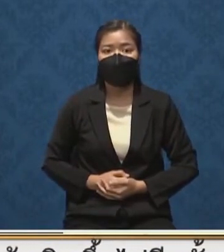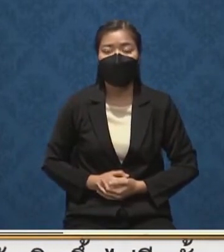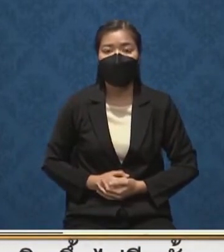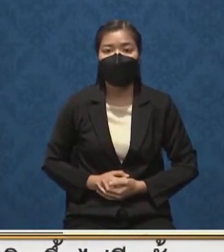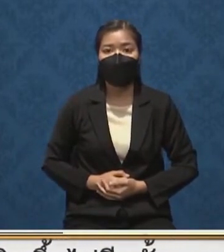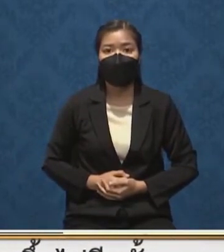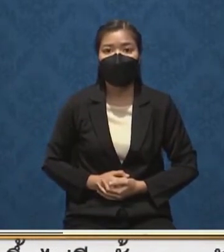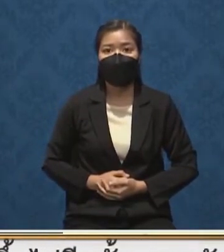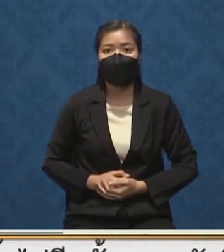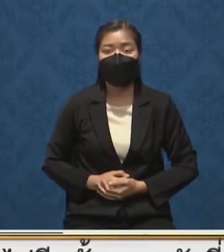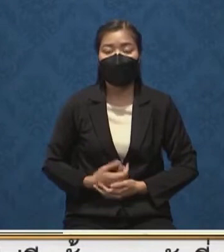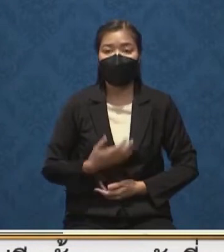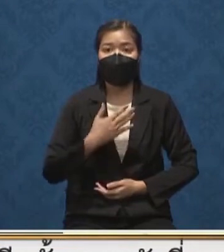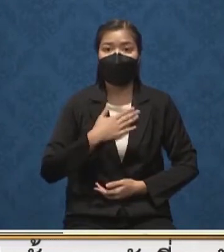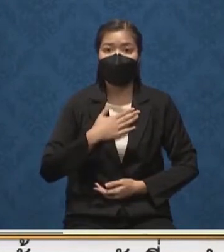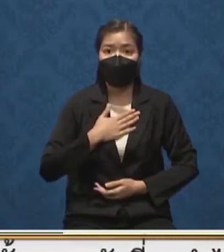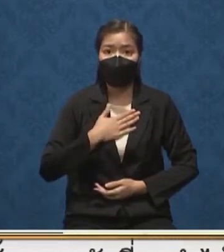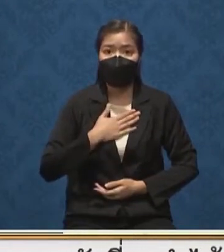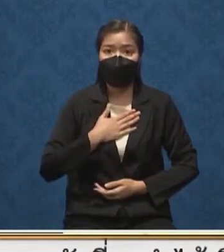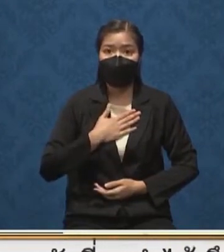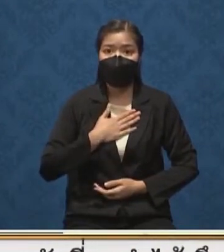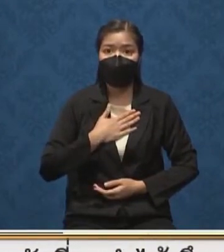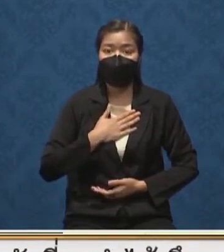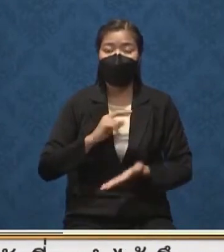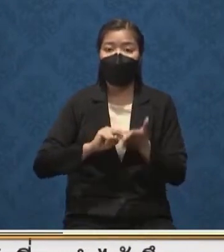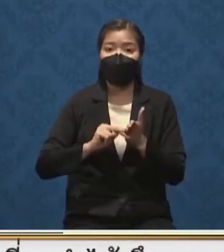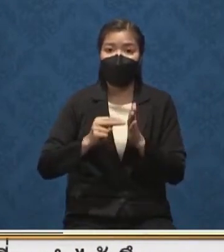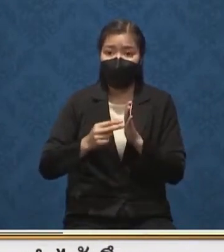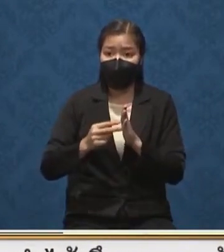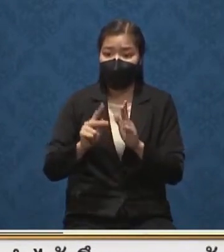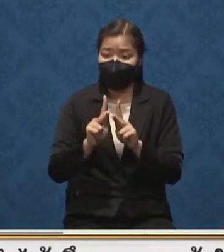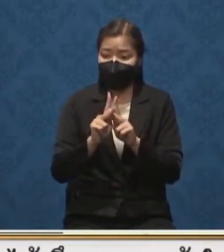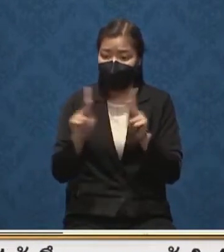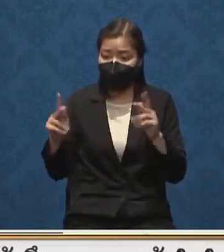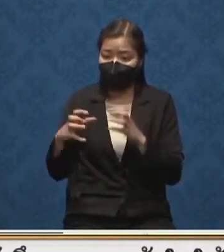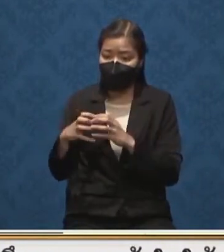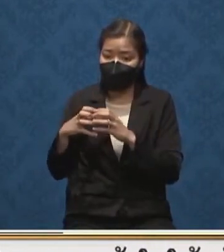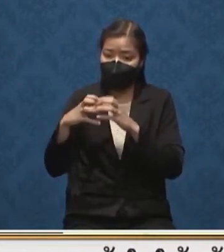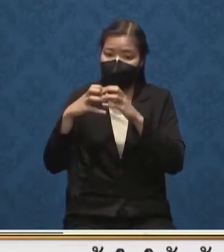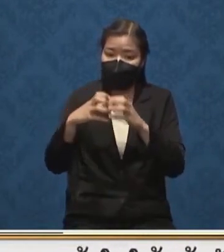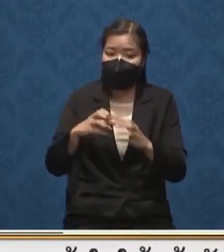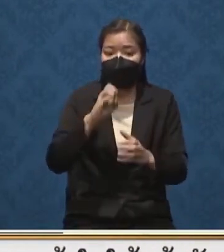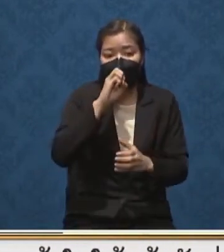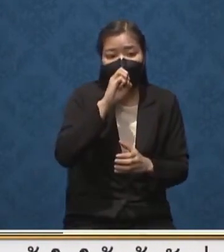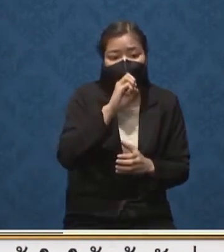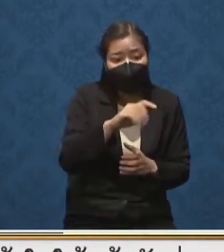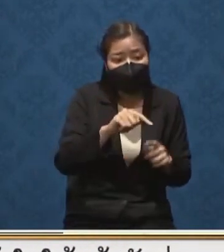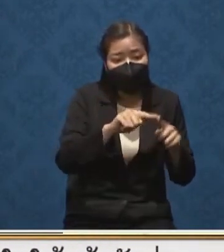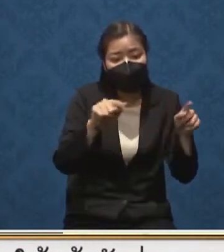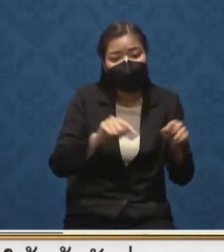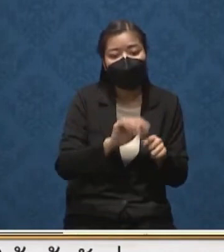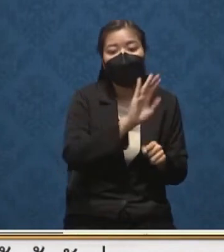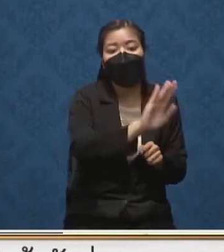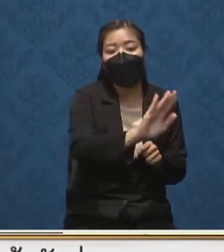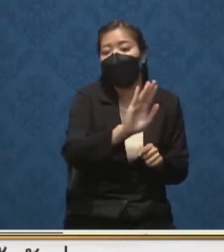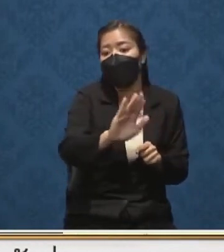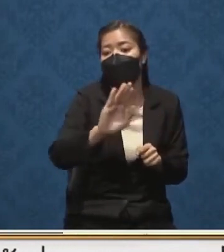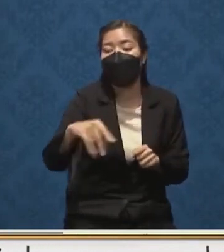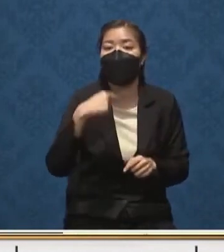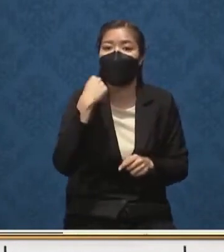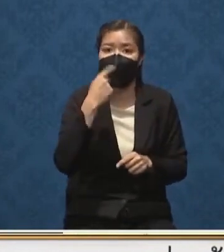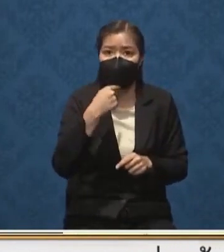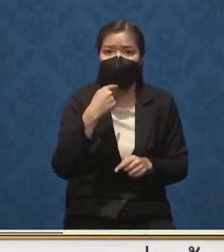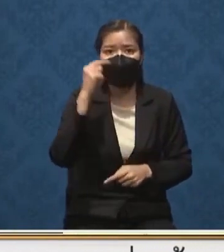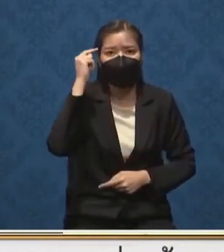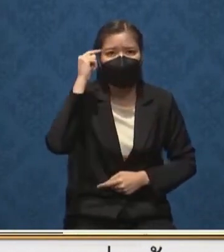ว่าให้ผมตั้งคณะกรรมการไปแล้วไปบอกว่าเป็นที่ใครเคงไม่ฟังผมเพราะมันอยู่ในขั้นศาลฟ้อง